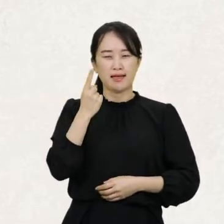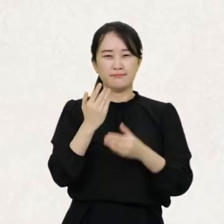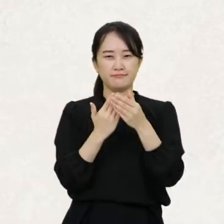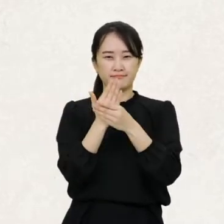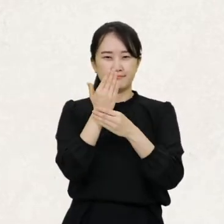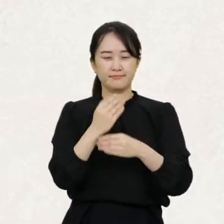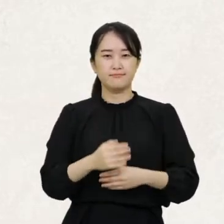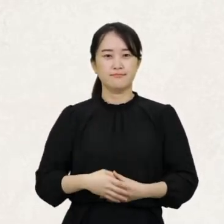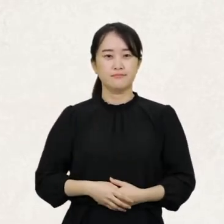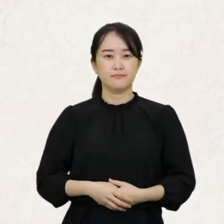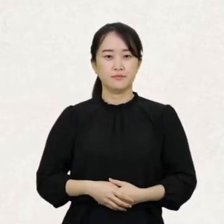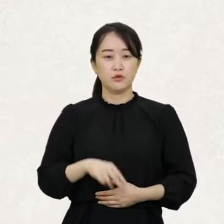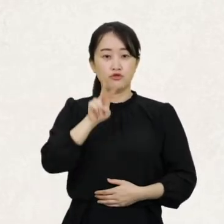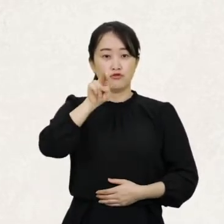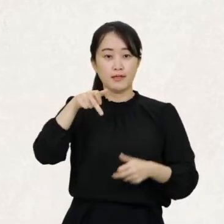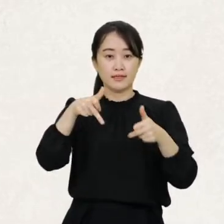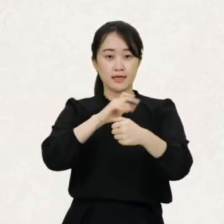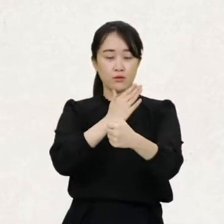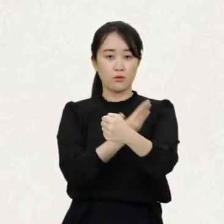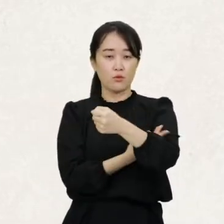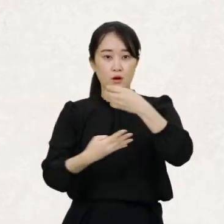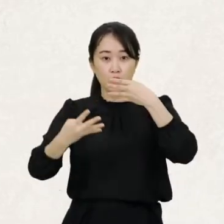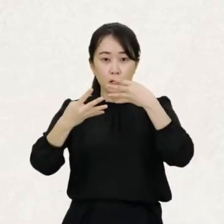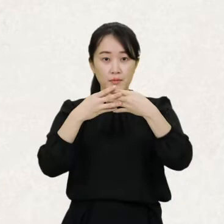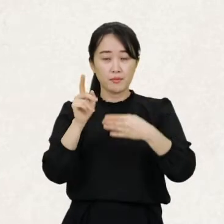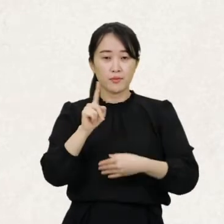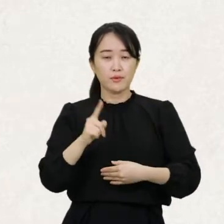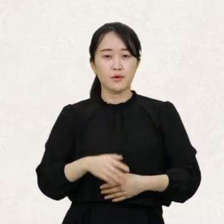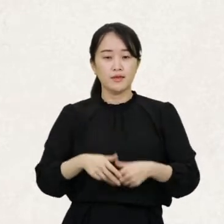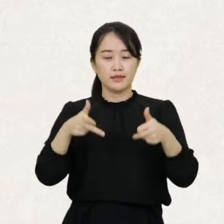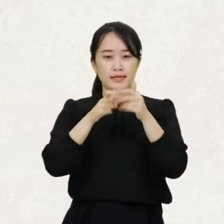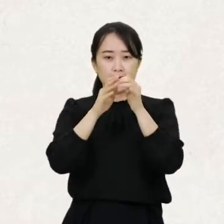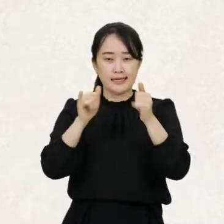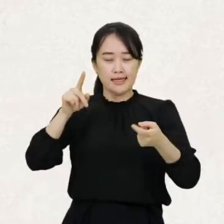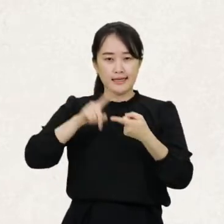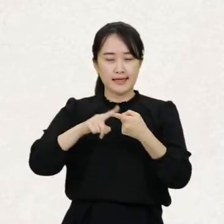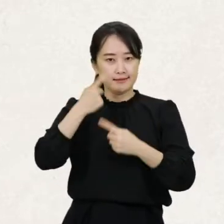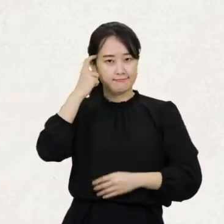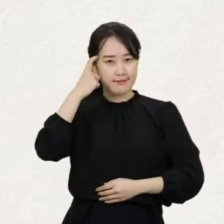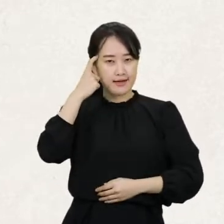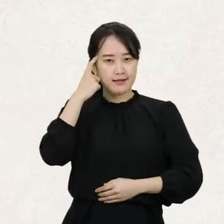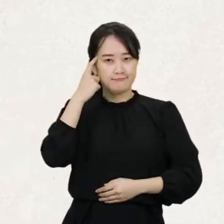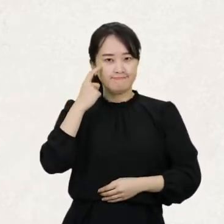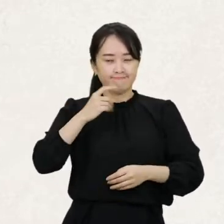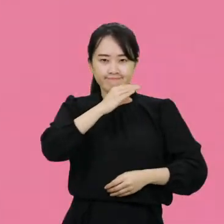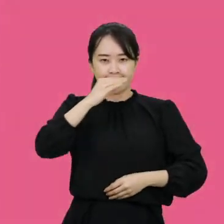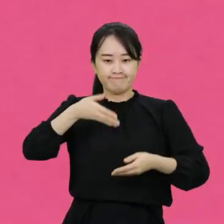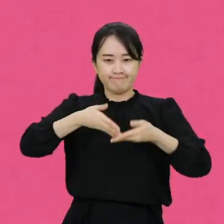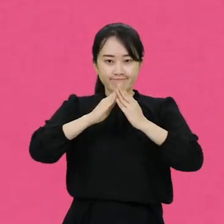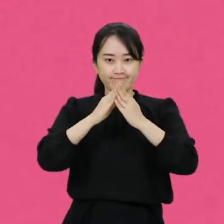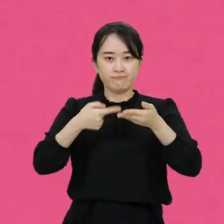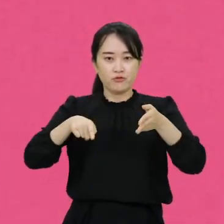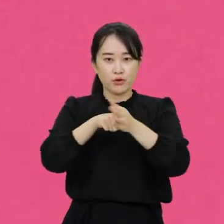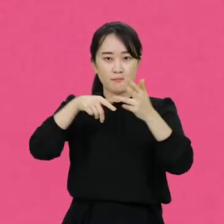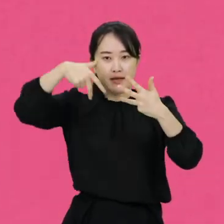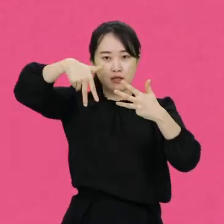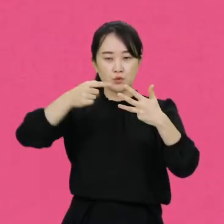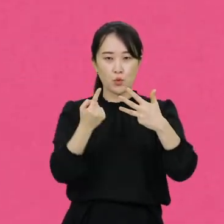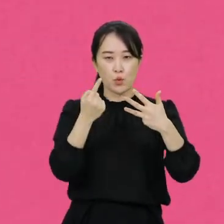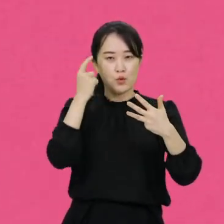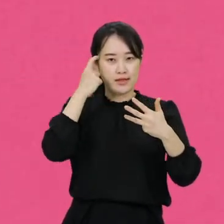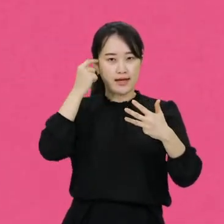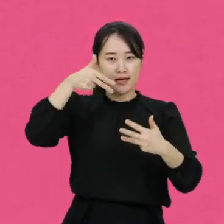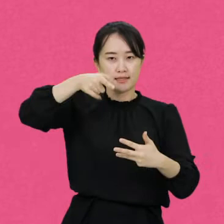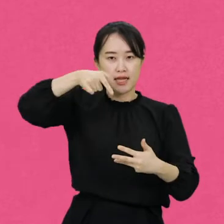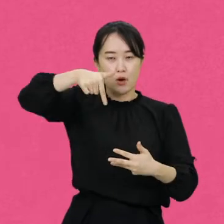현상이에요. 유엔 장애인 권리 협약은 장애인에 대한 인식을 바로 세우기 위해 제8조